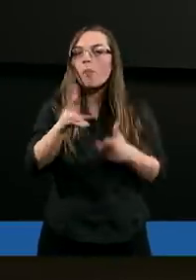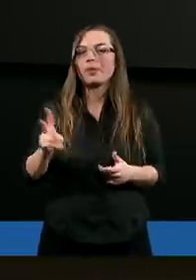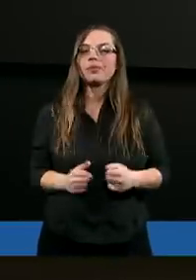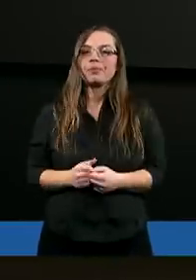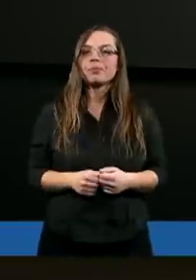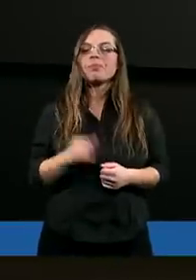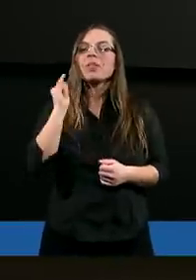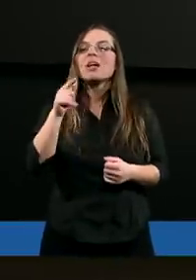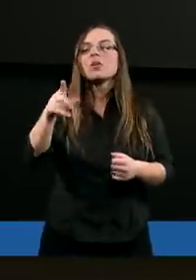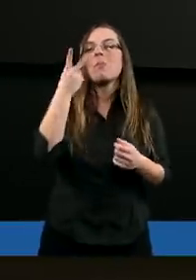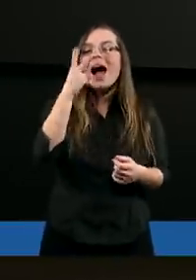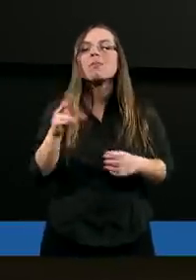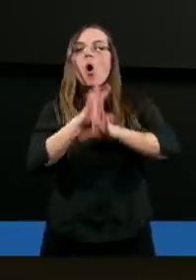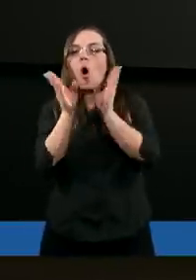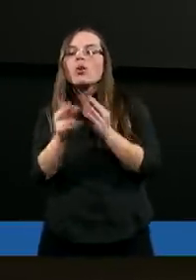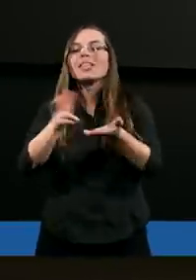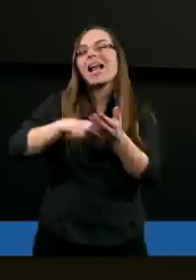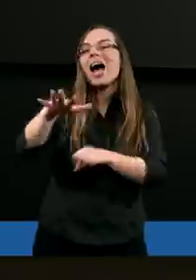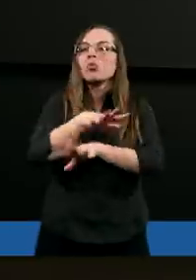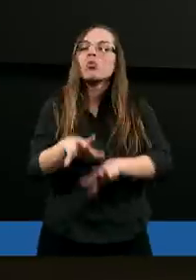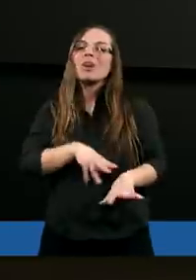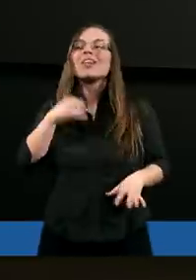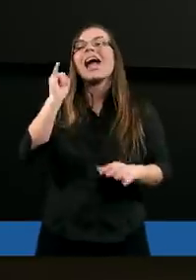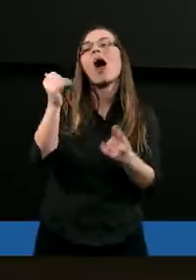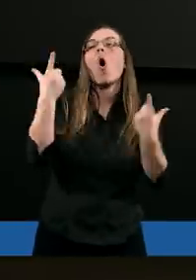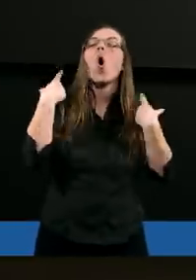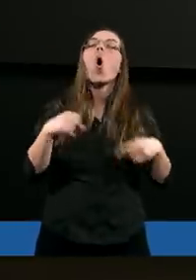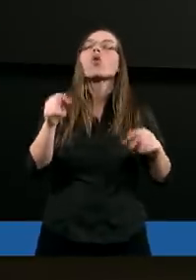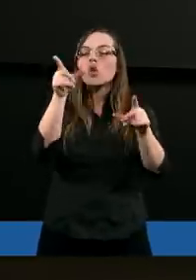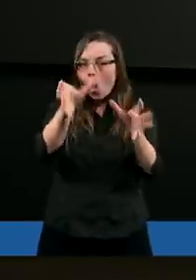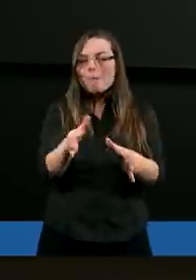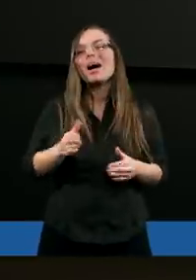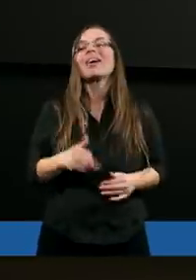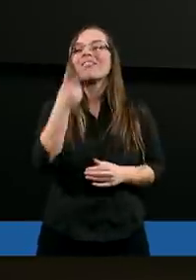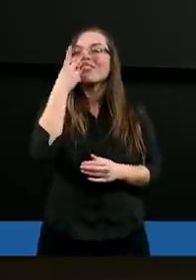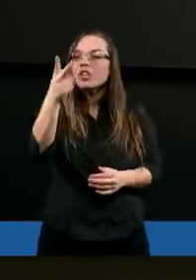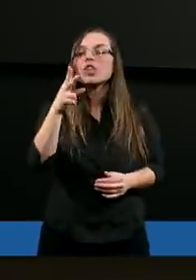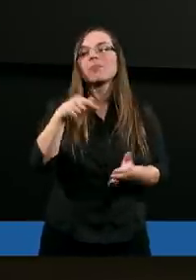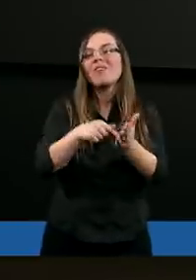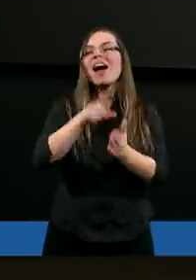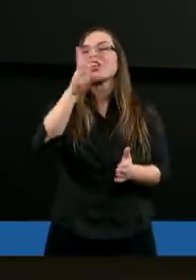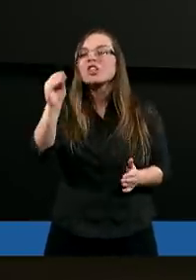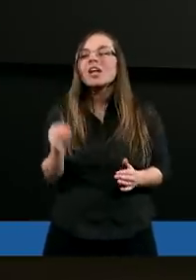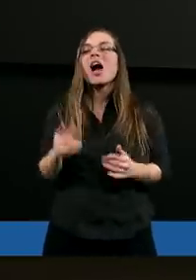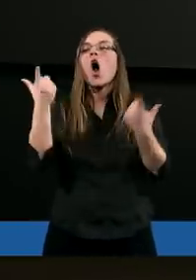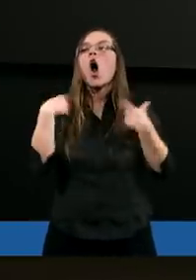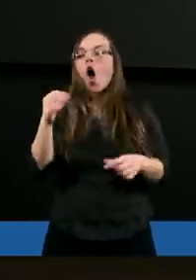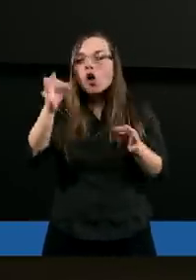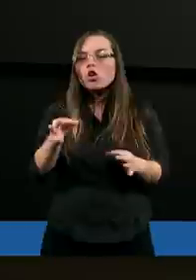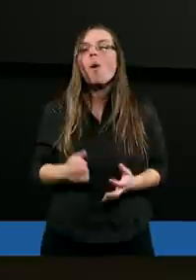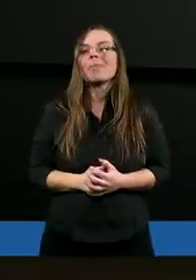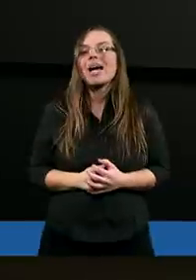Dobrze, jeżeli patrzymy ogólnie na Ducha Świętego jako osobę, to wiemy, że osoby cechuje